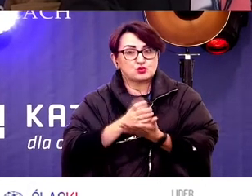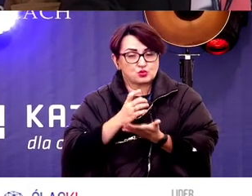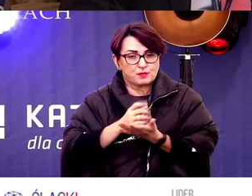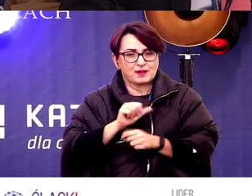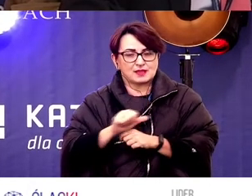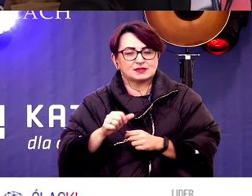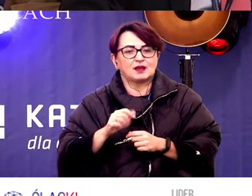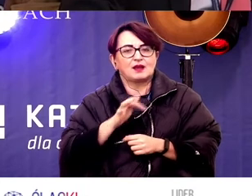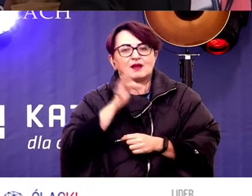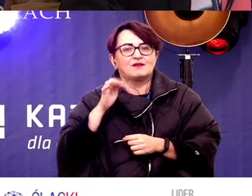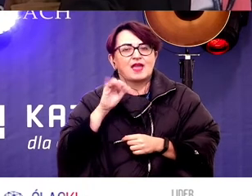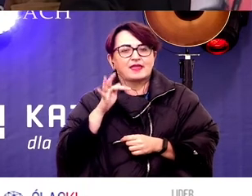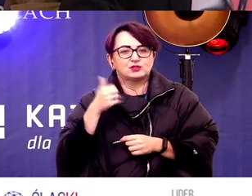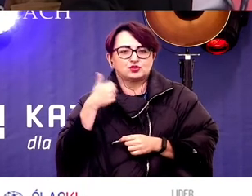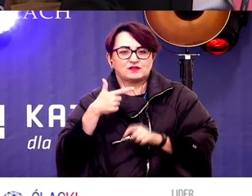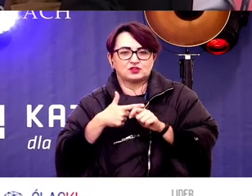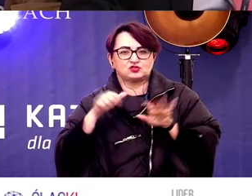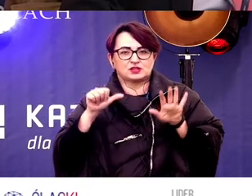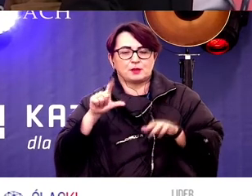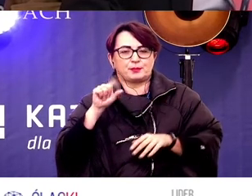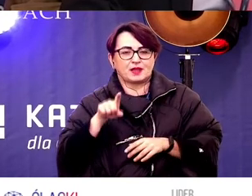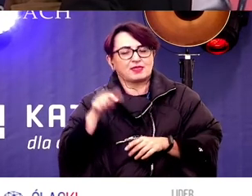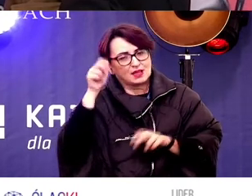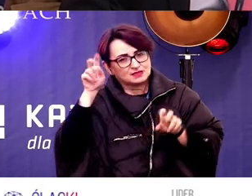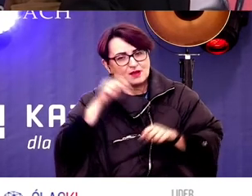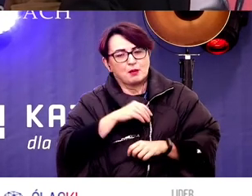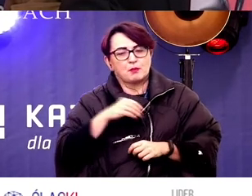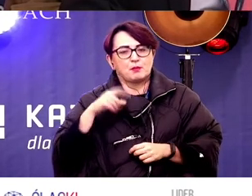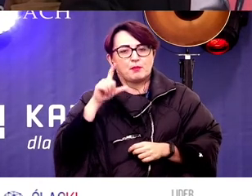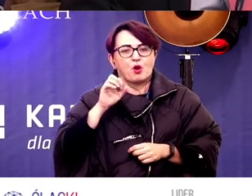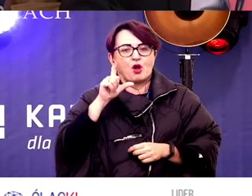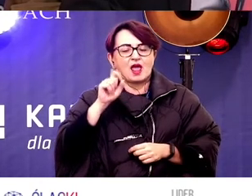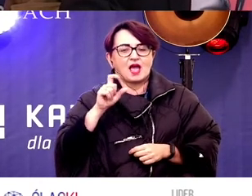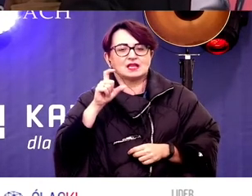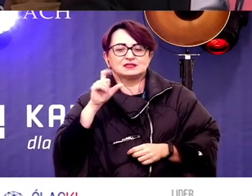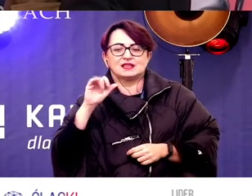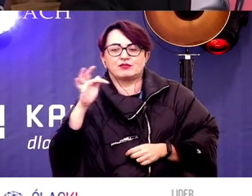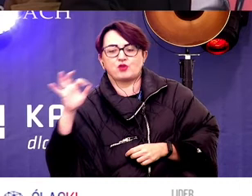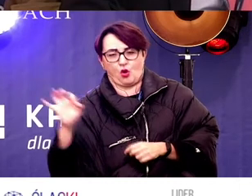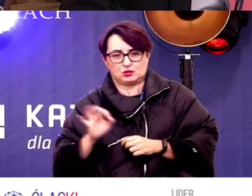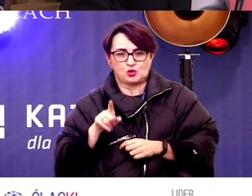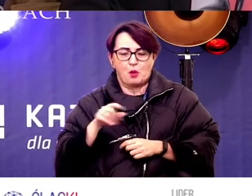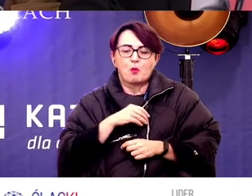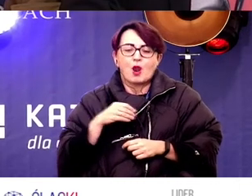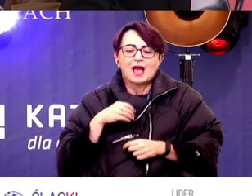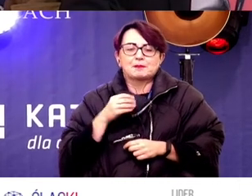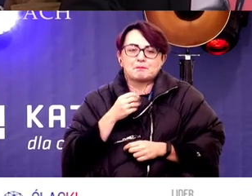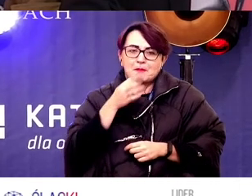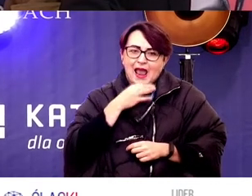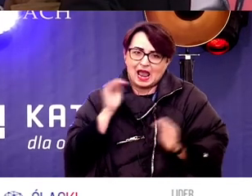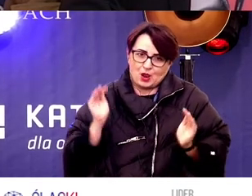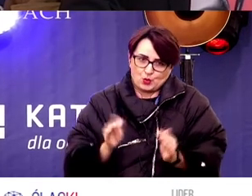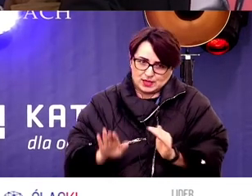Fiaty 126P, zwane na Kubie Polakito, czyli mały Polak, czy Polak mały. No